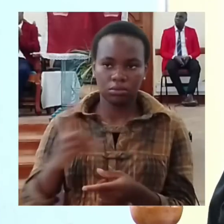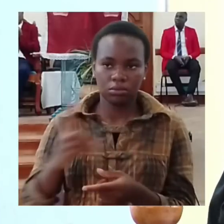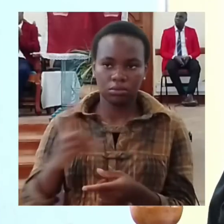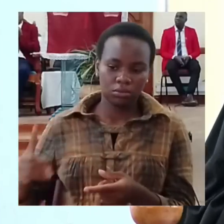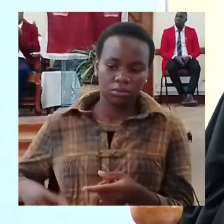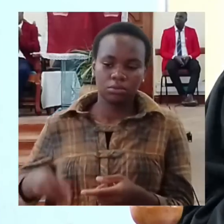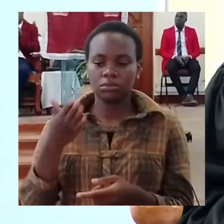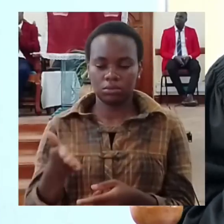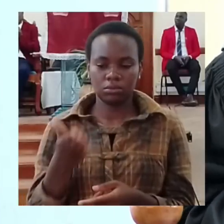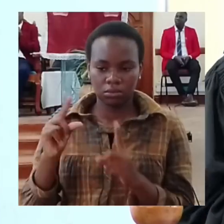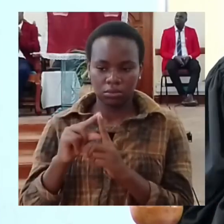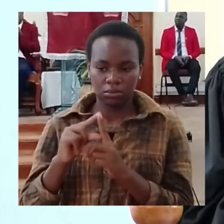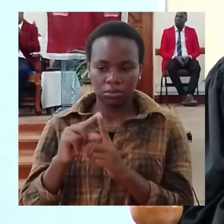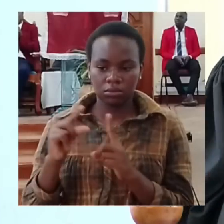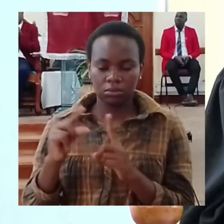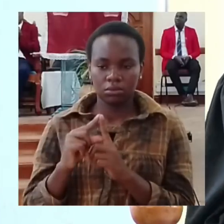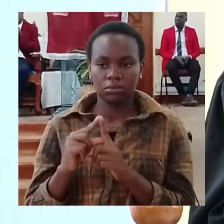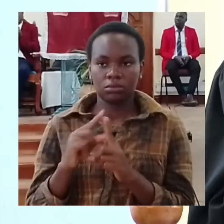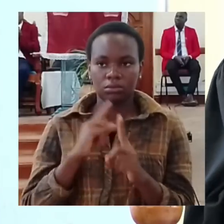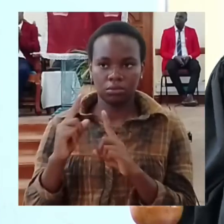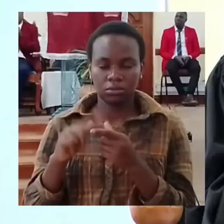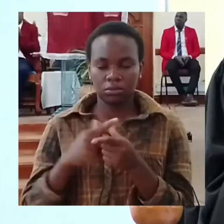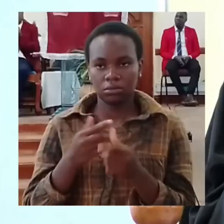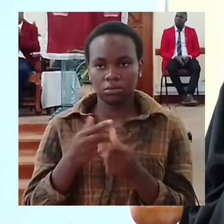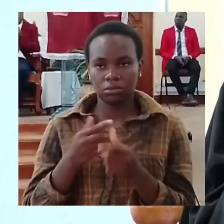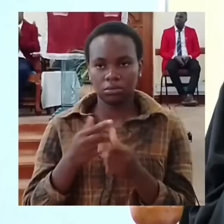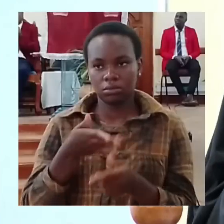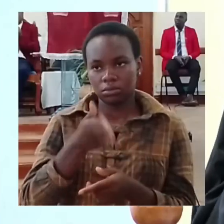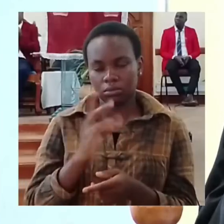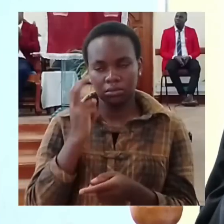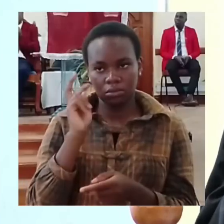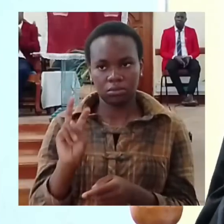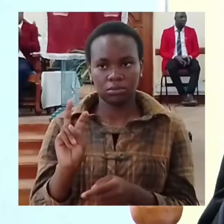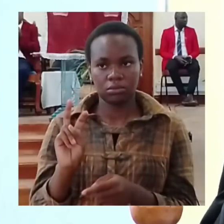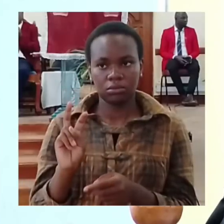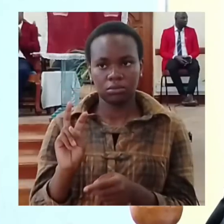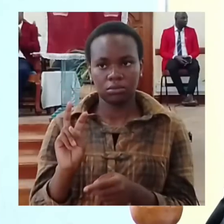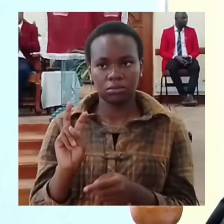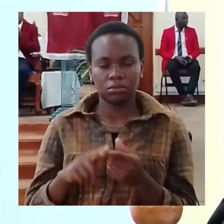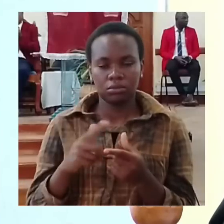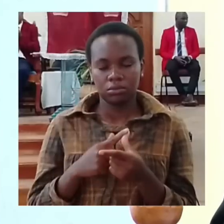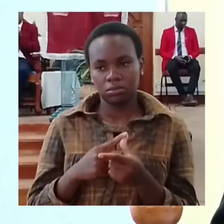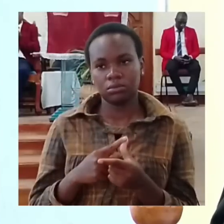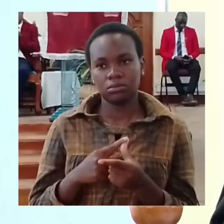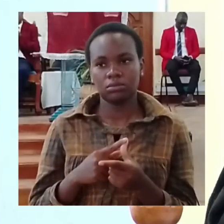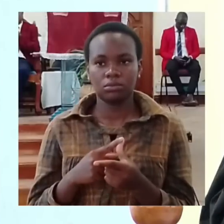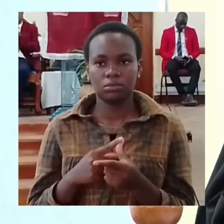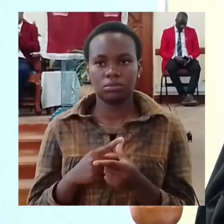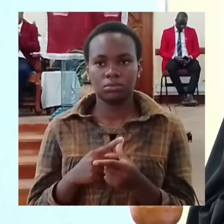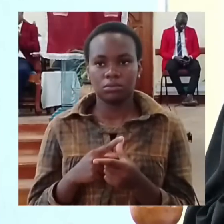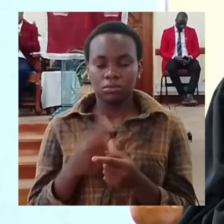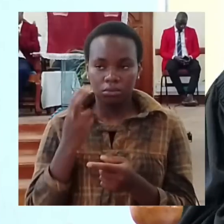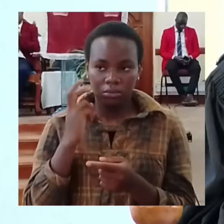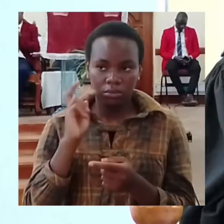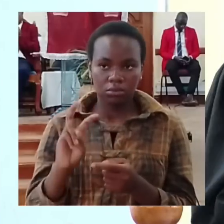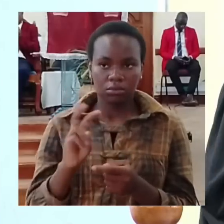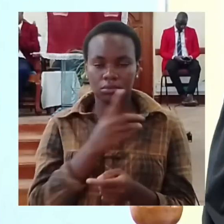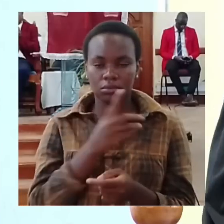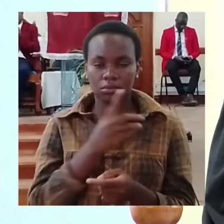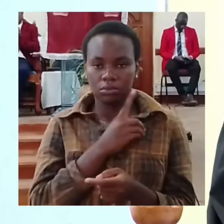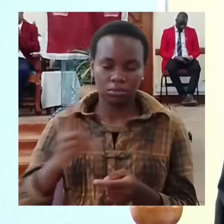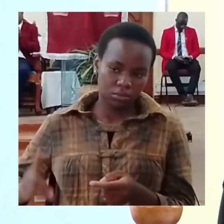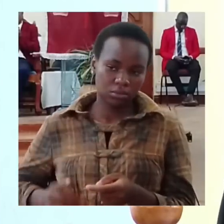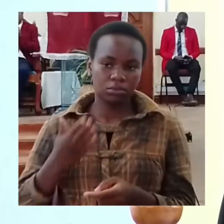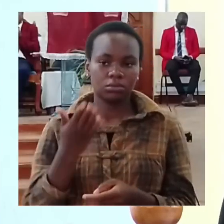there. Kiugo kĩa Ngai kĩroiga Ngai nĩ amuonete. Nĩ akĩonagwo atarĩ ho. Nĩ nyonete kamwana